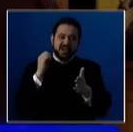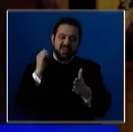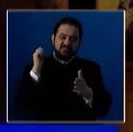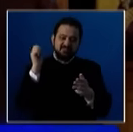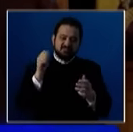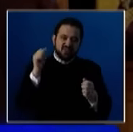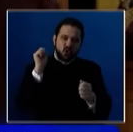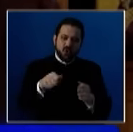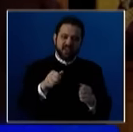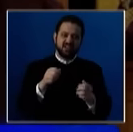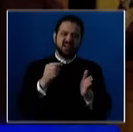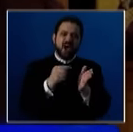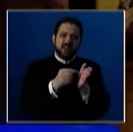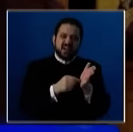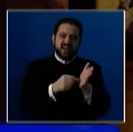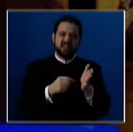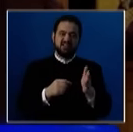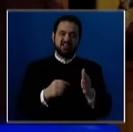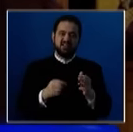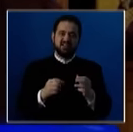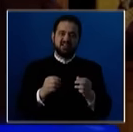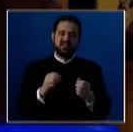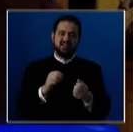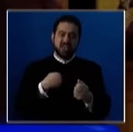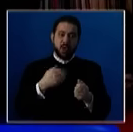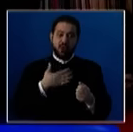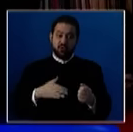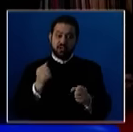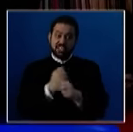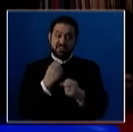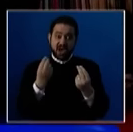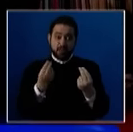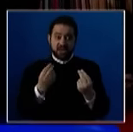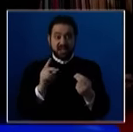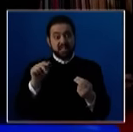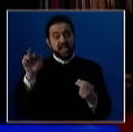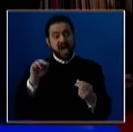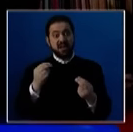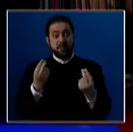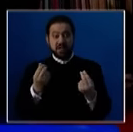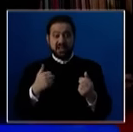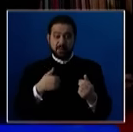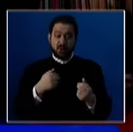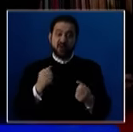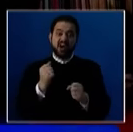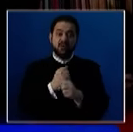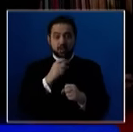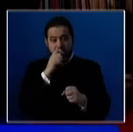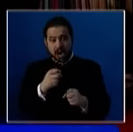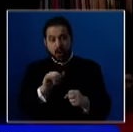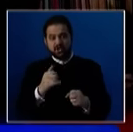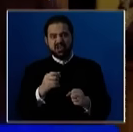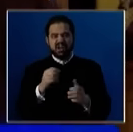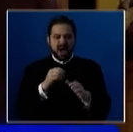bine, dar binele meu s-a transformat în rău și l-am rănit așa de tare încât eu nu-l mai